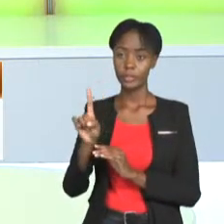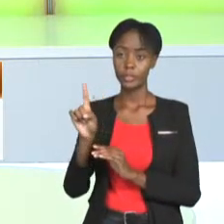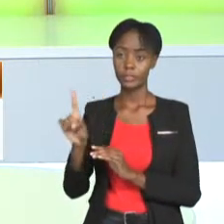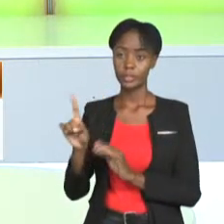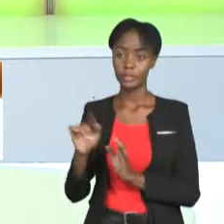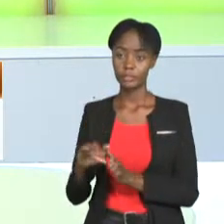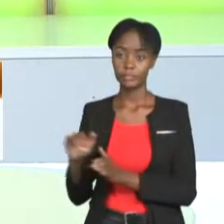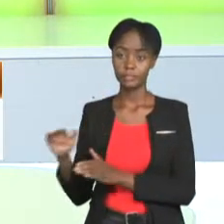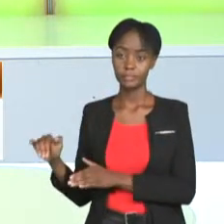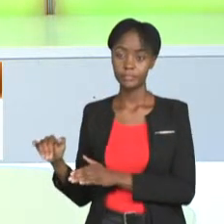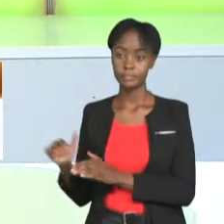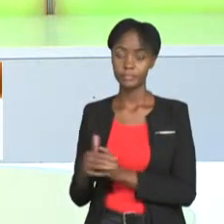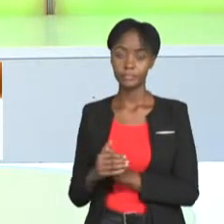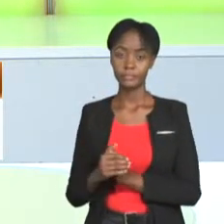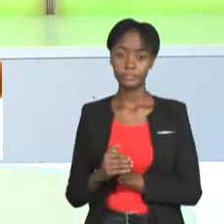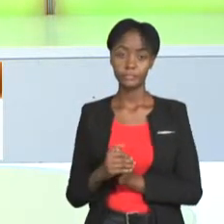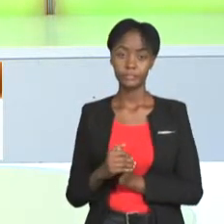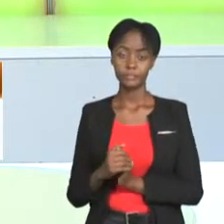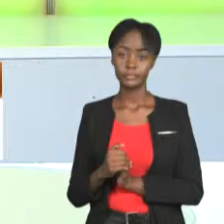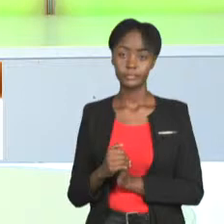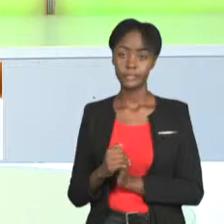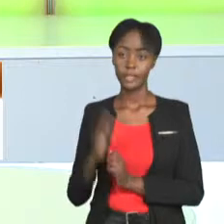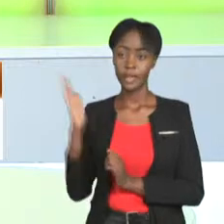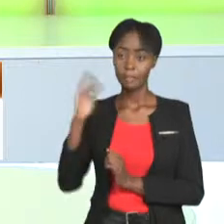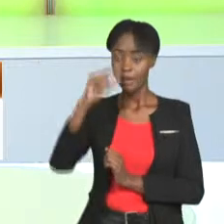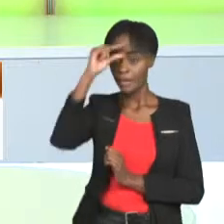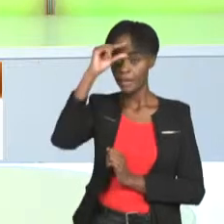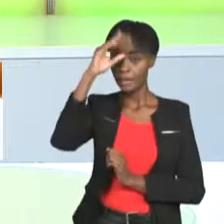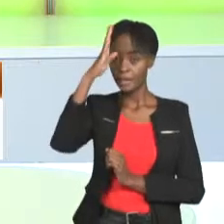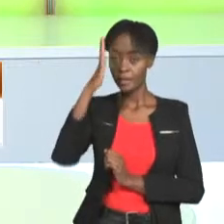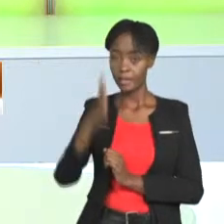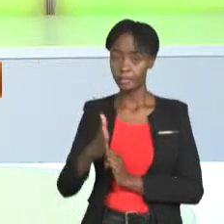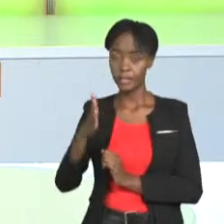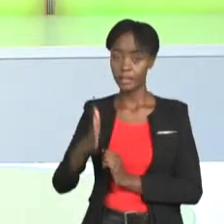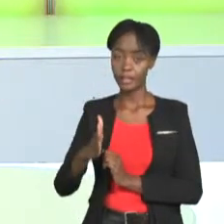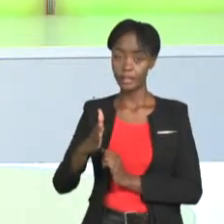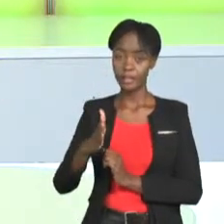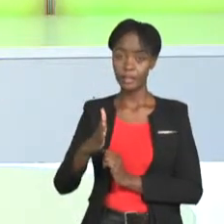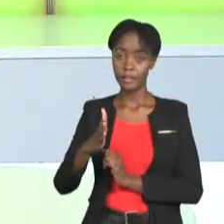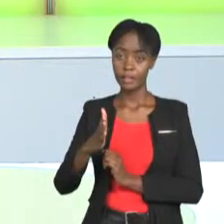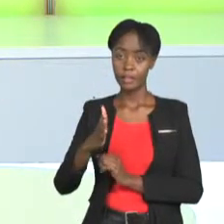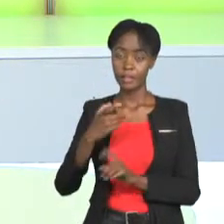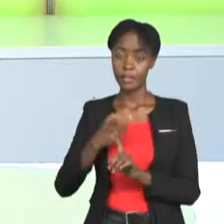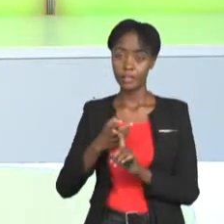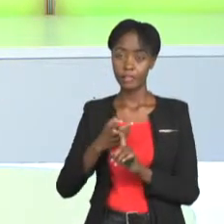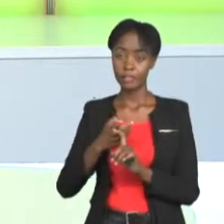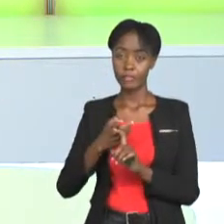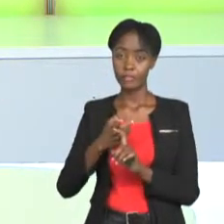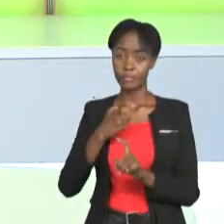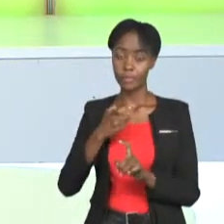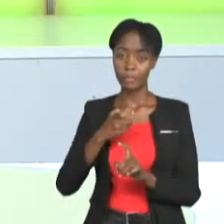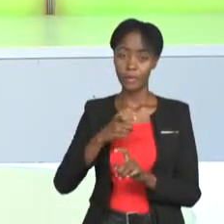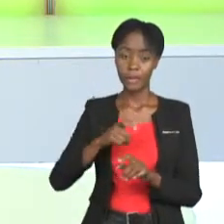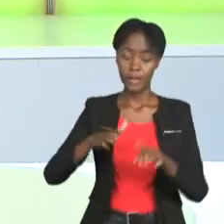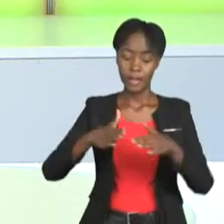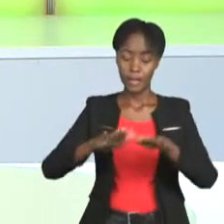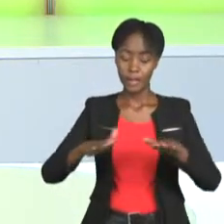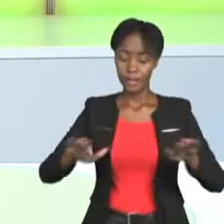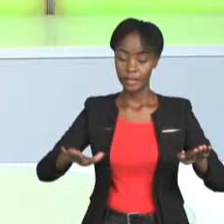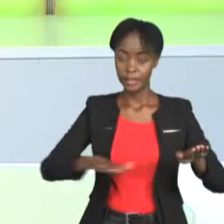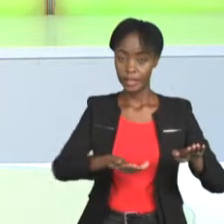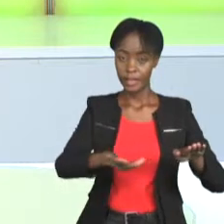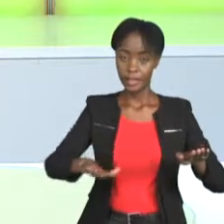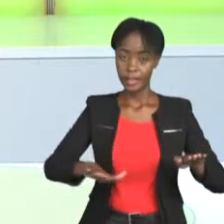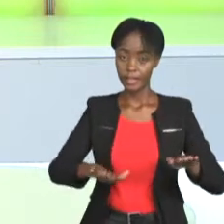111 na tukisonga mbele kwenye taarifa zetu ni kwamba gavana wanaotoka maeneo yaliyo na maziwa almaarufu Lake Region